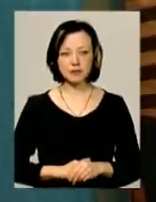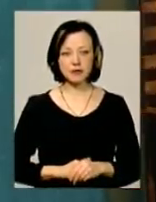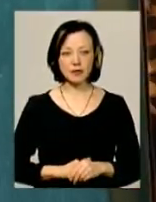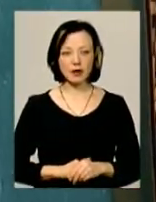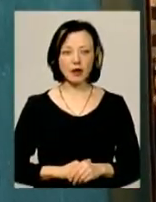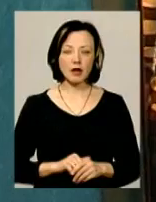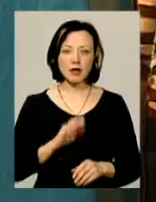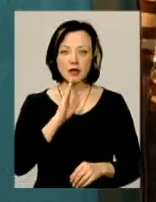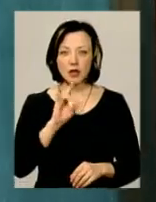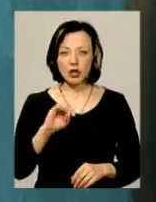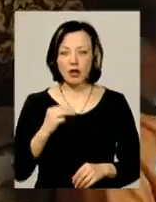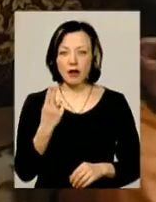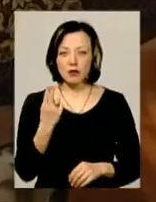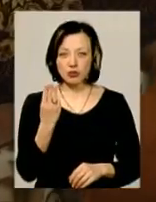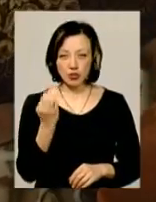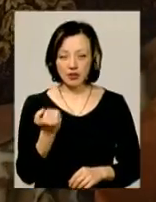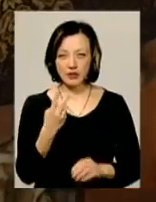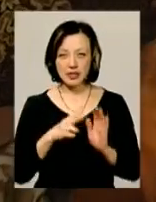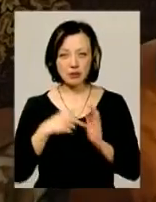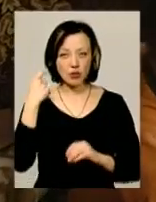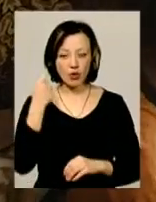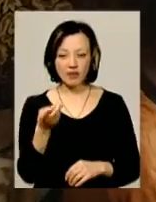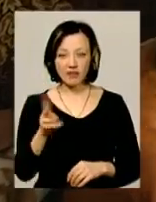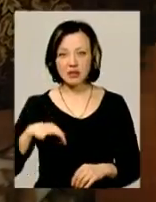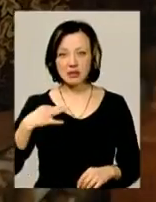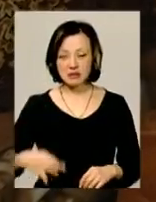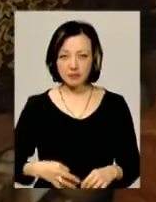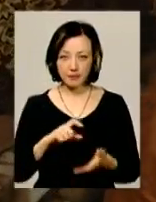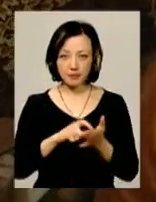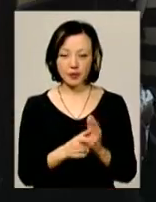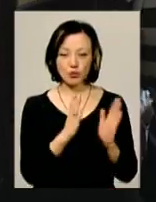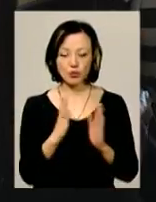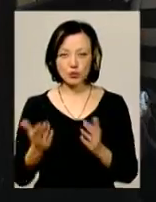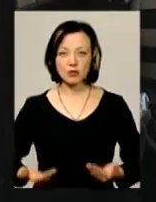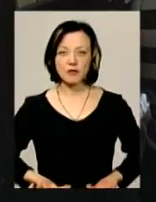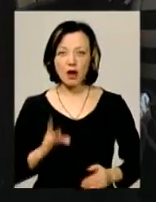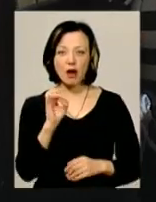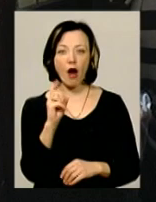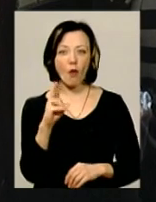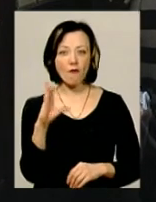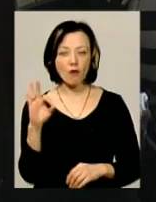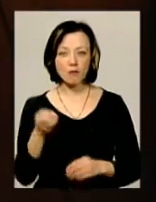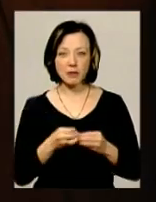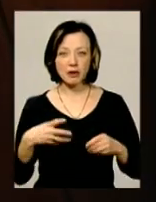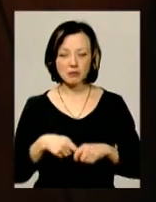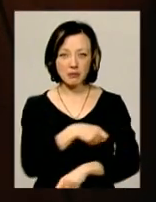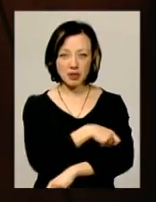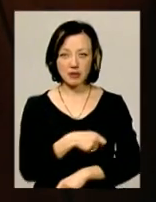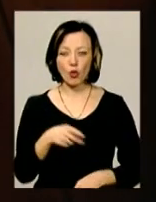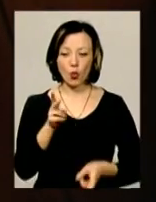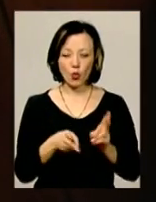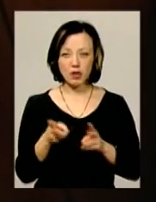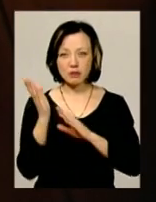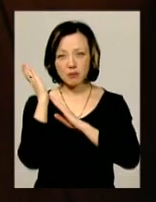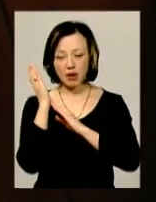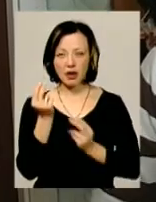Наталії Лівадар 27 років. З двома синами жінка мешкає у кімнаті гуртожитку в мікрорайоні Ракове на 15 квадратах – і кухня, і